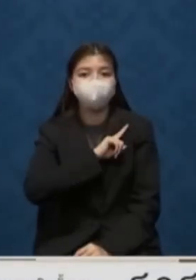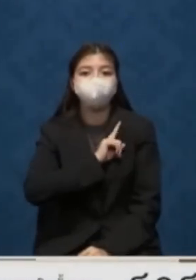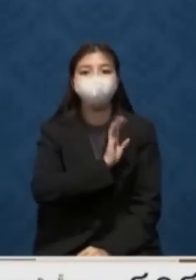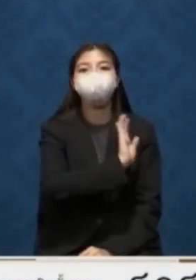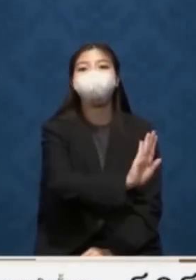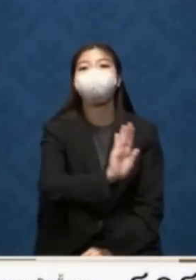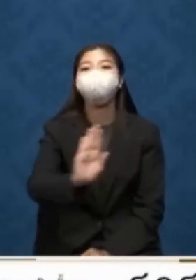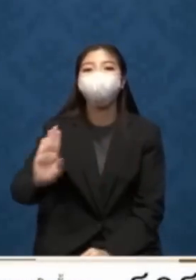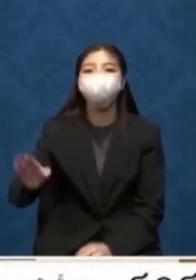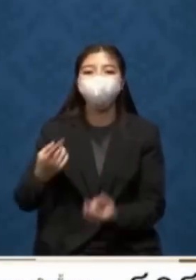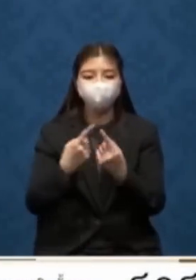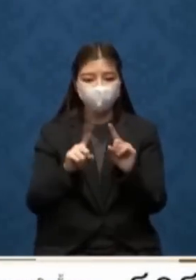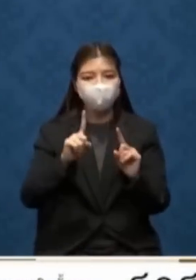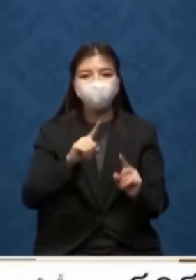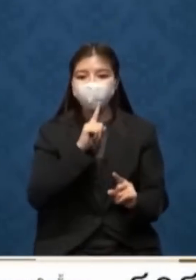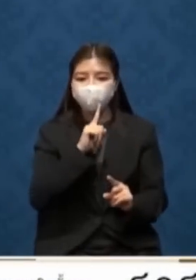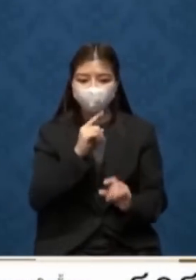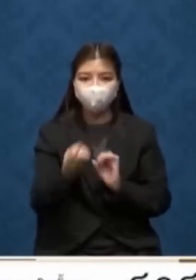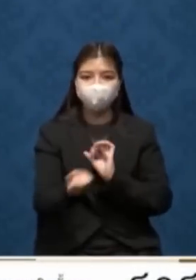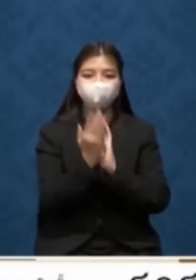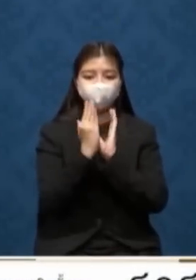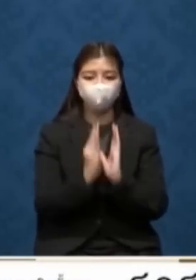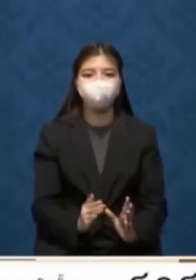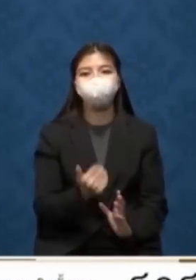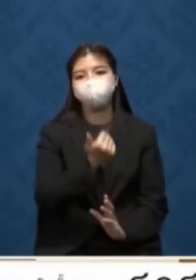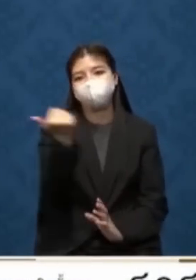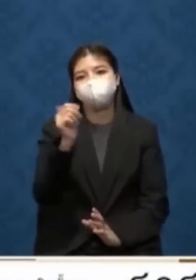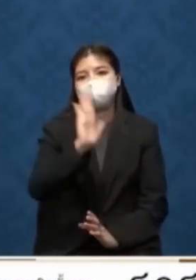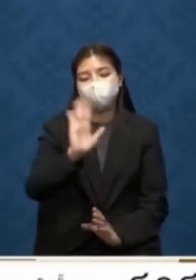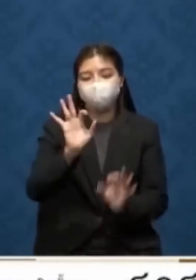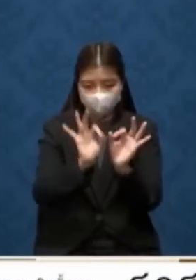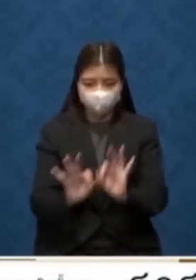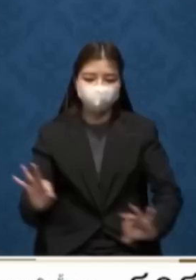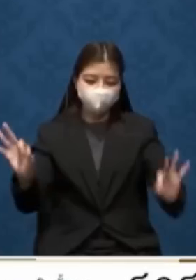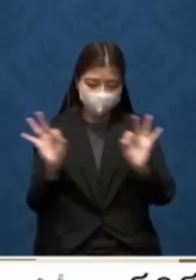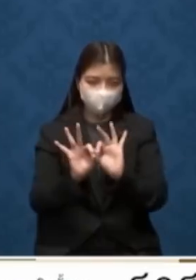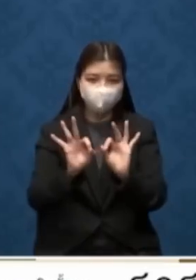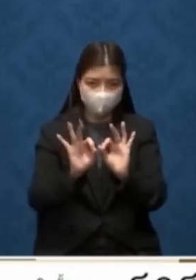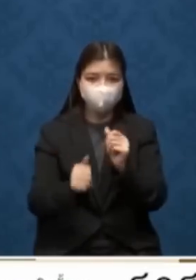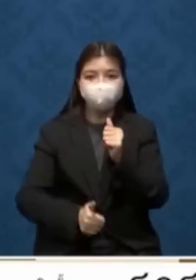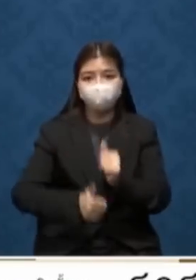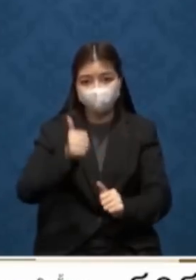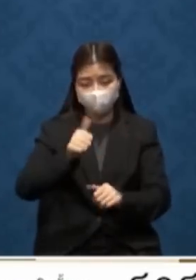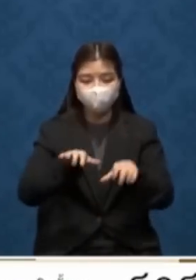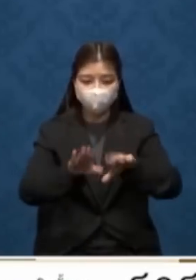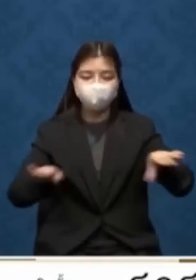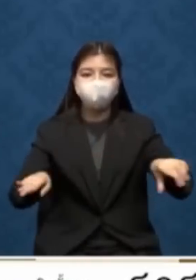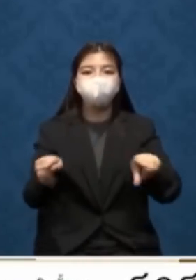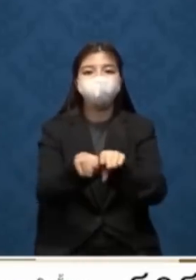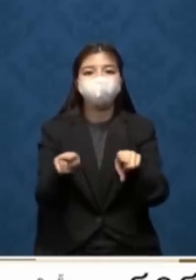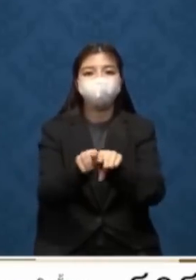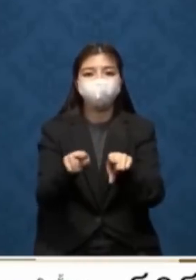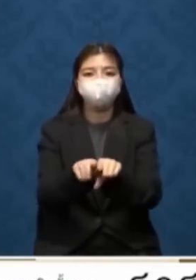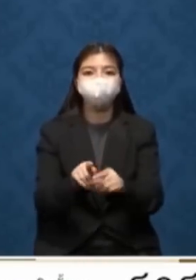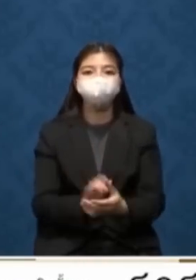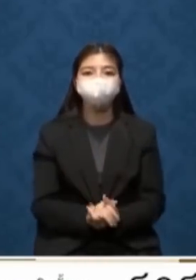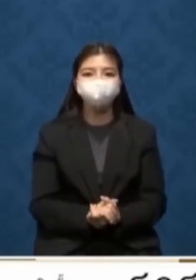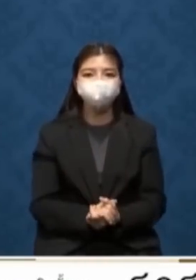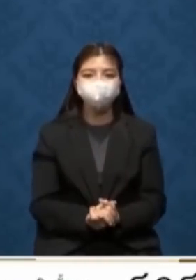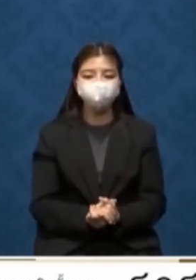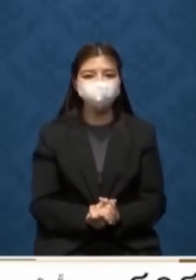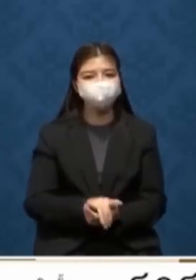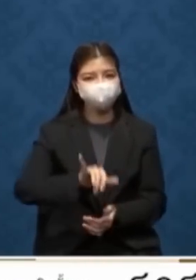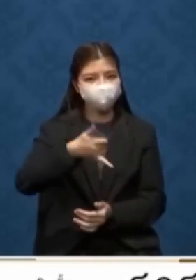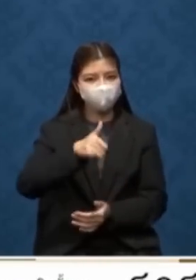แต่ทั้งนี้ต้องไม่เป็นละเมิดสิทธิผู้อื่นนั่นคือสิ่งสำคัญที่สุดท่านต้องสอนคนเหล่านี้เด็กของเราหลายคนถูกบิดเบือน